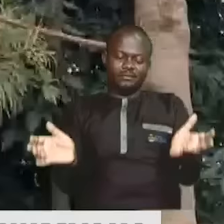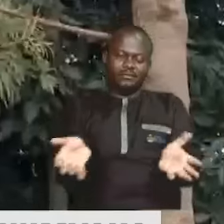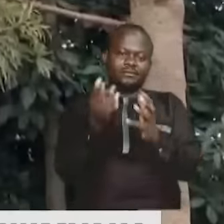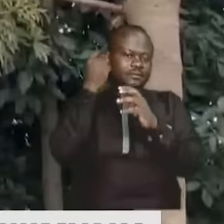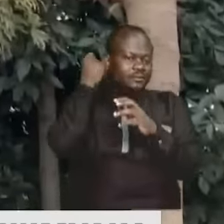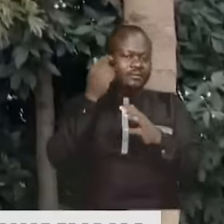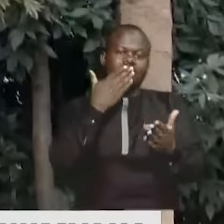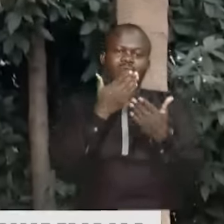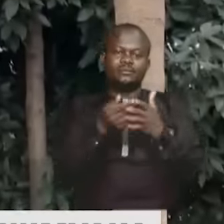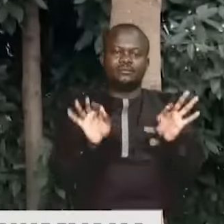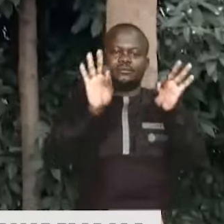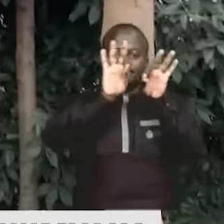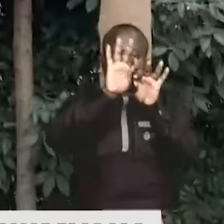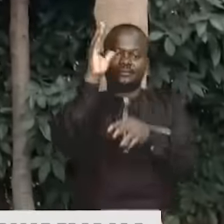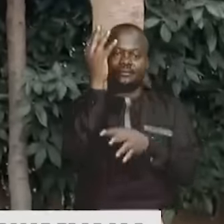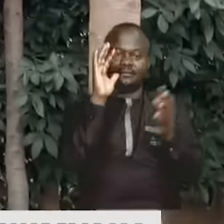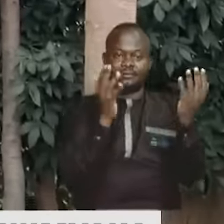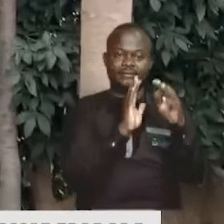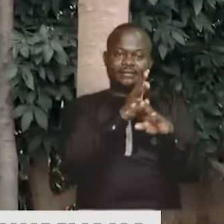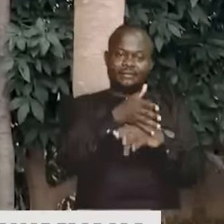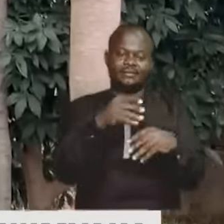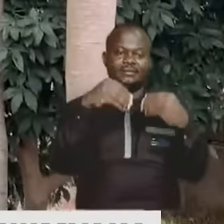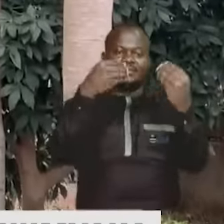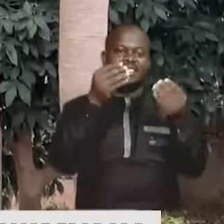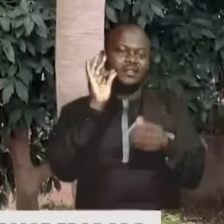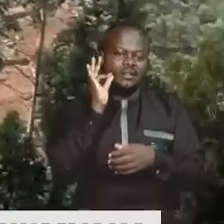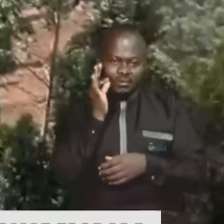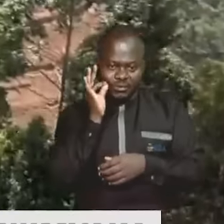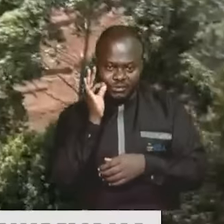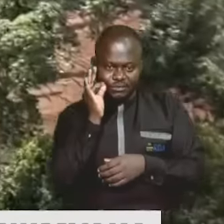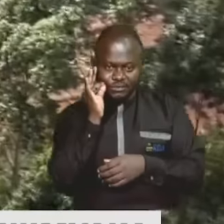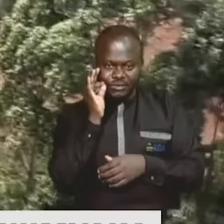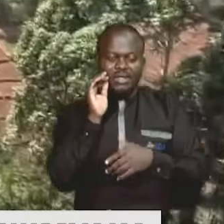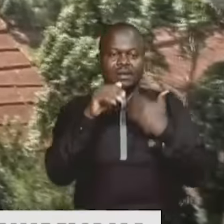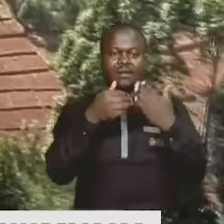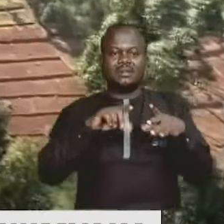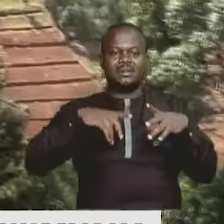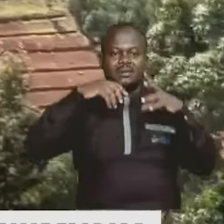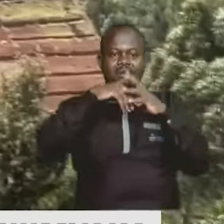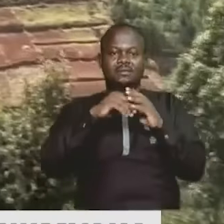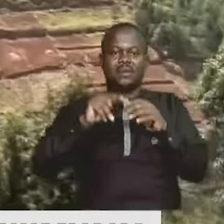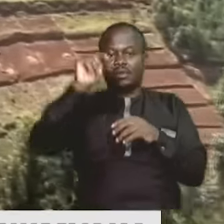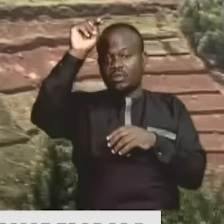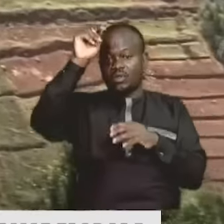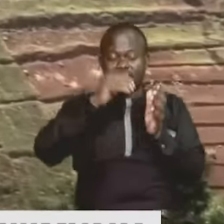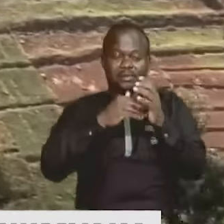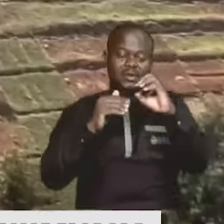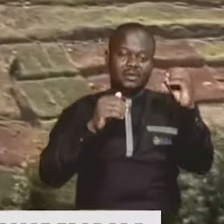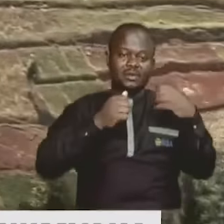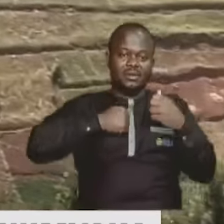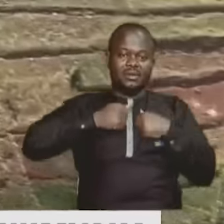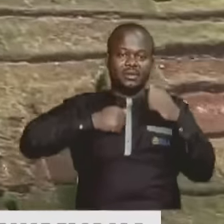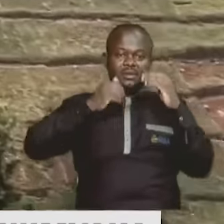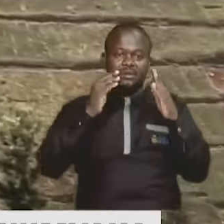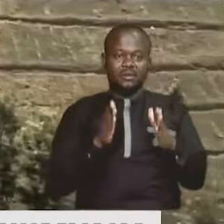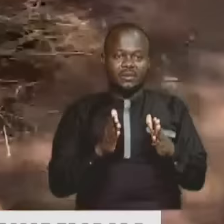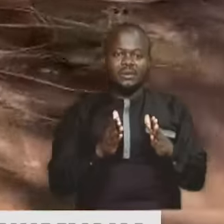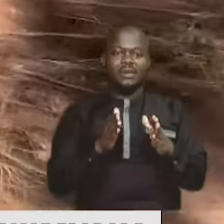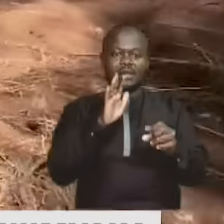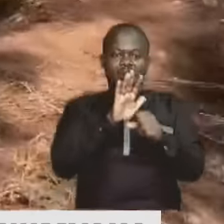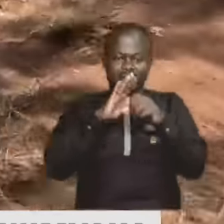neza akamaro k'ibi biti karenze gutanga imbuto abatuye by'umwihariko amajyaruguru n'uburengerazuba bw'u Rwanda